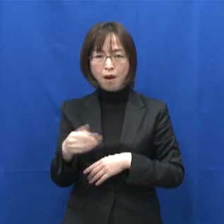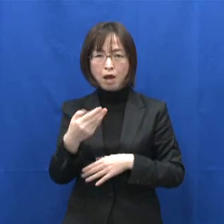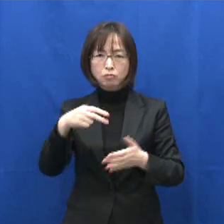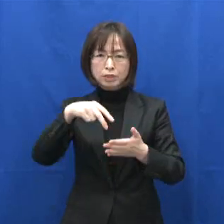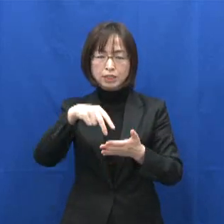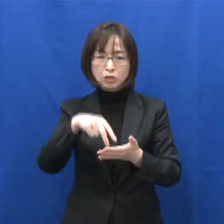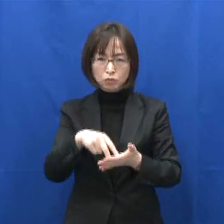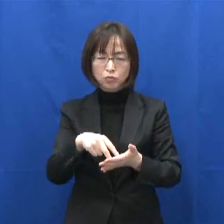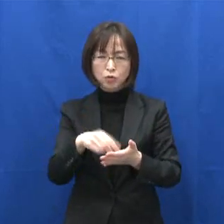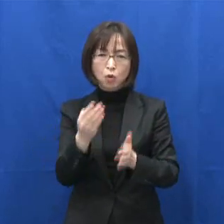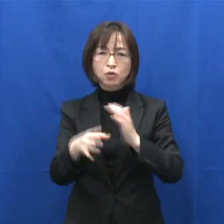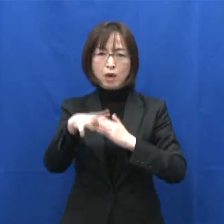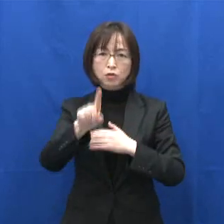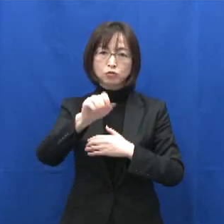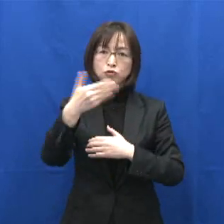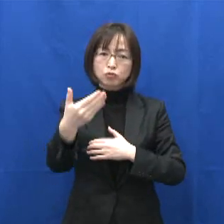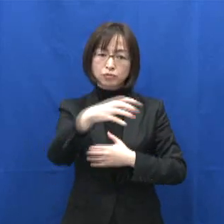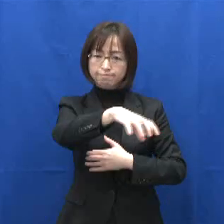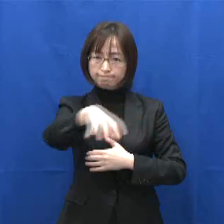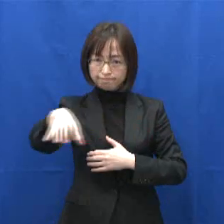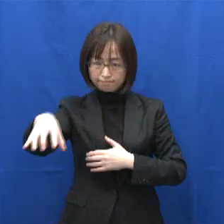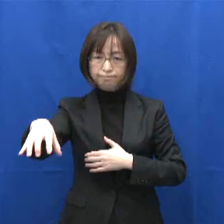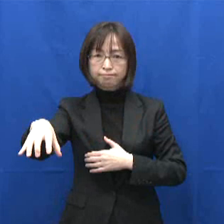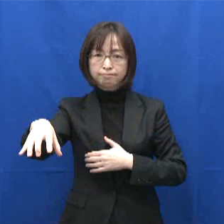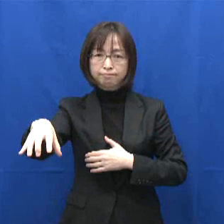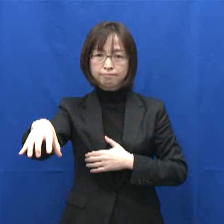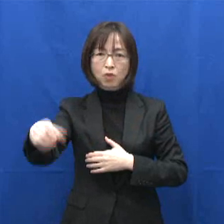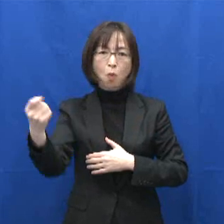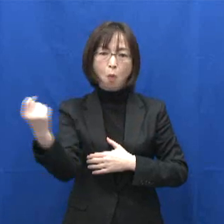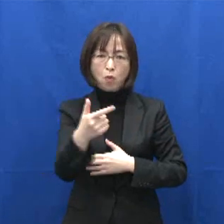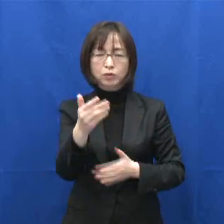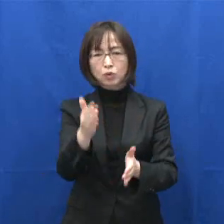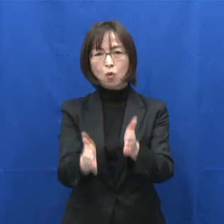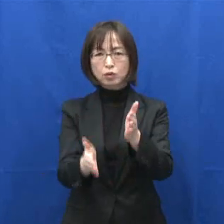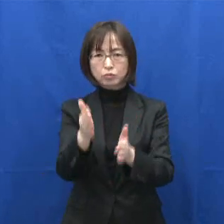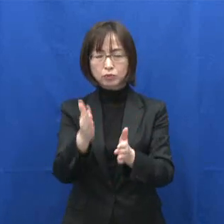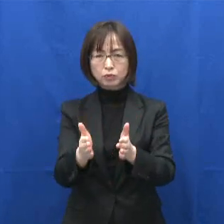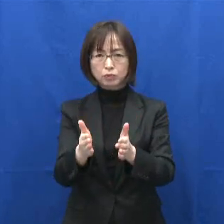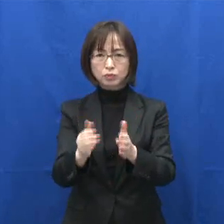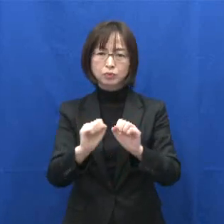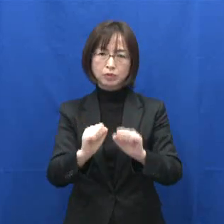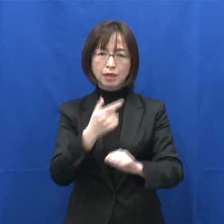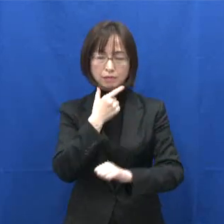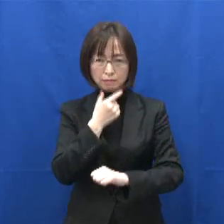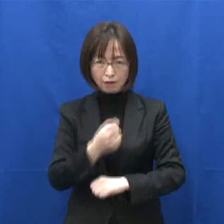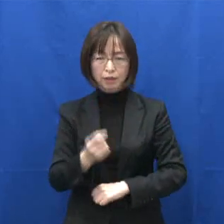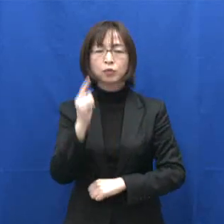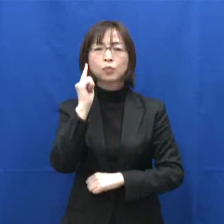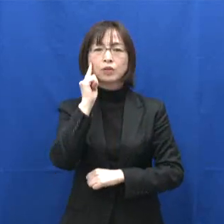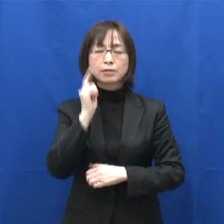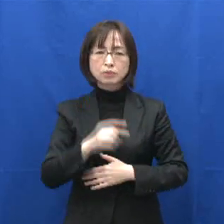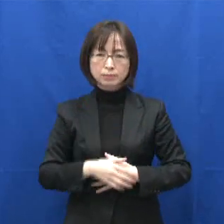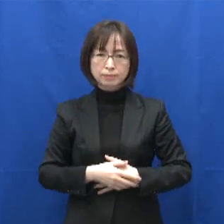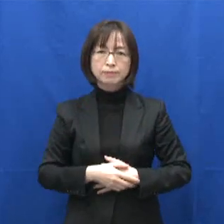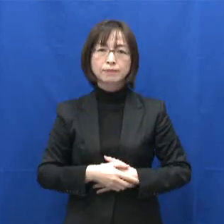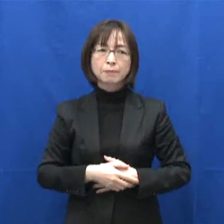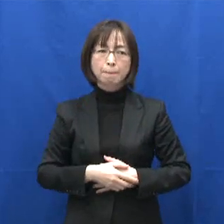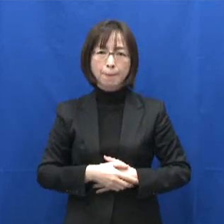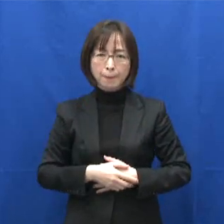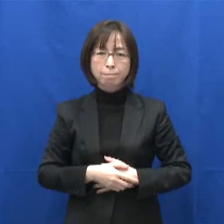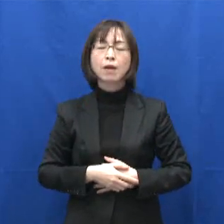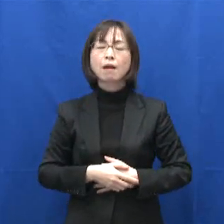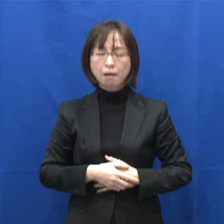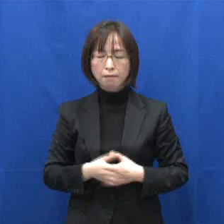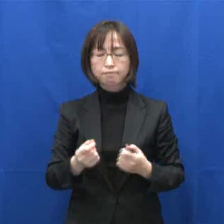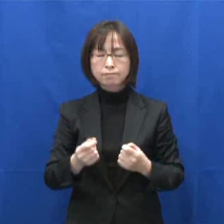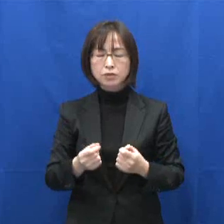の19園を応急保育を実施をしたいと思っております。 そういった、対